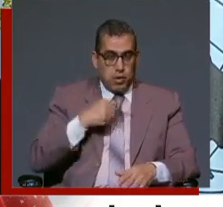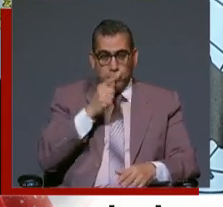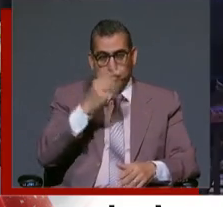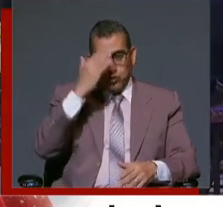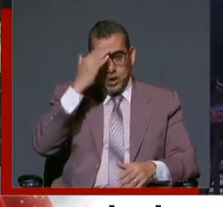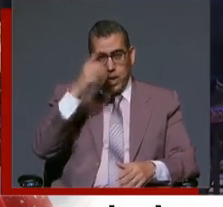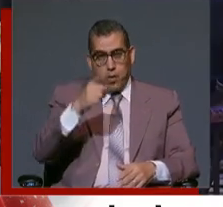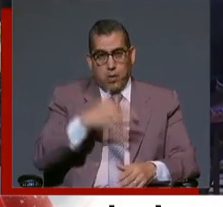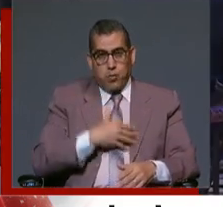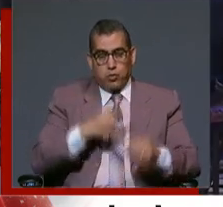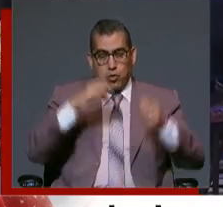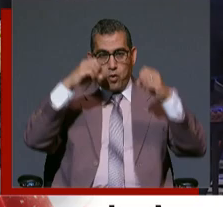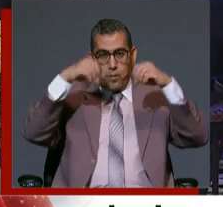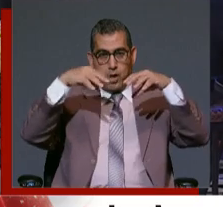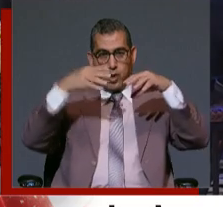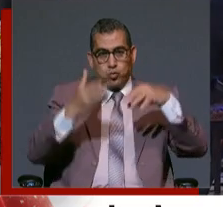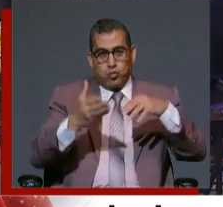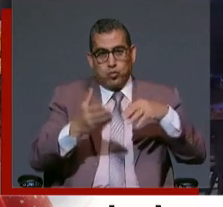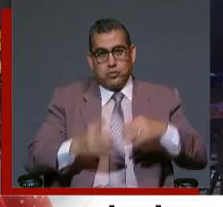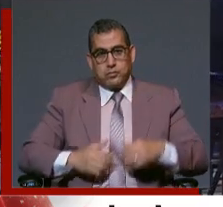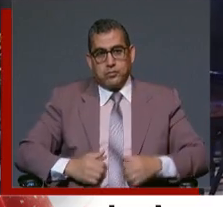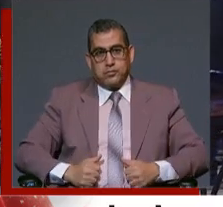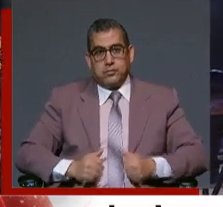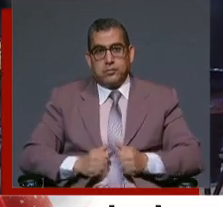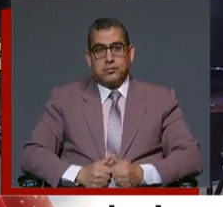عليكم ورحمة الله وبركاته.